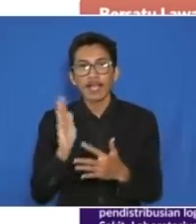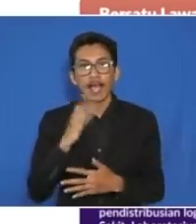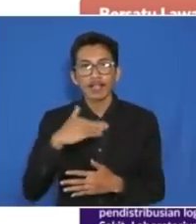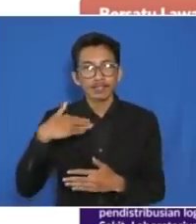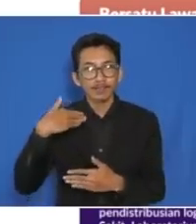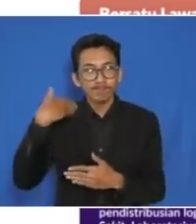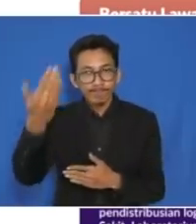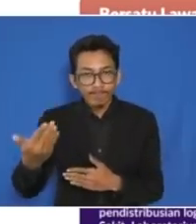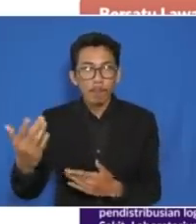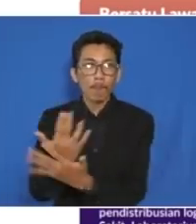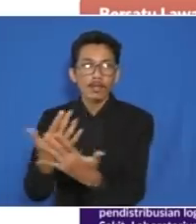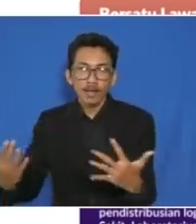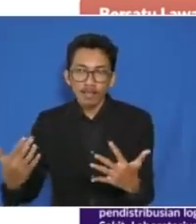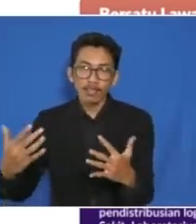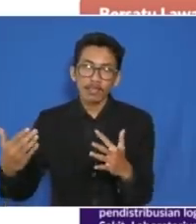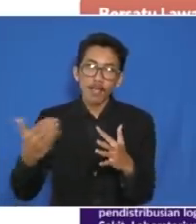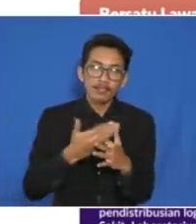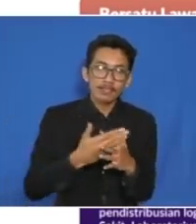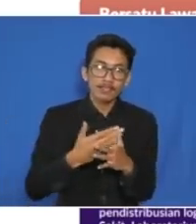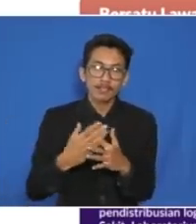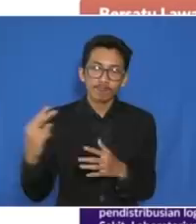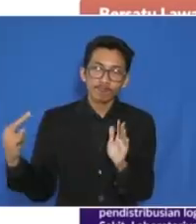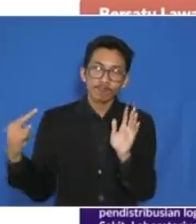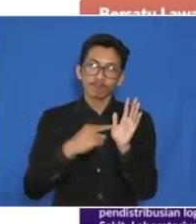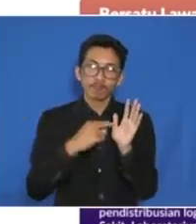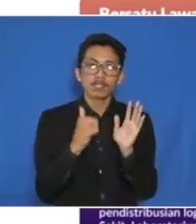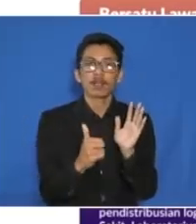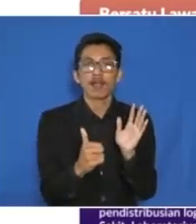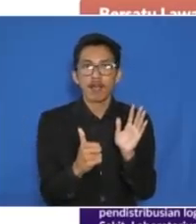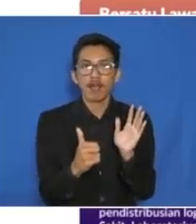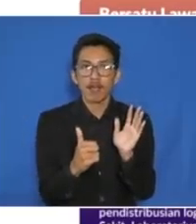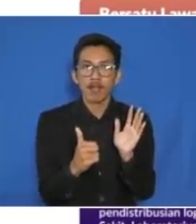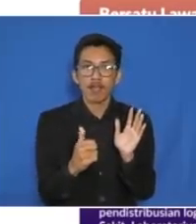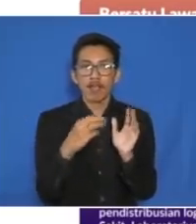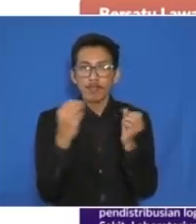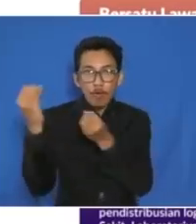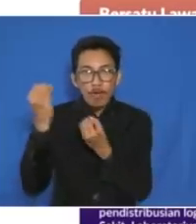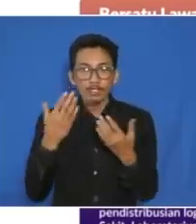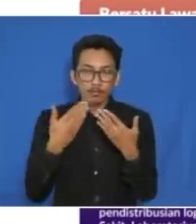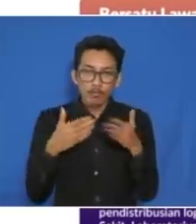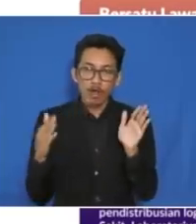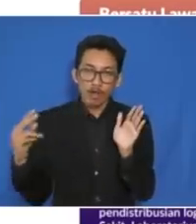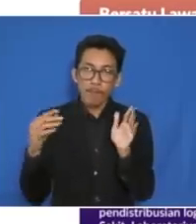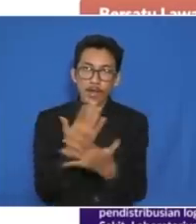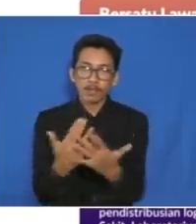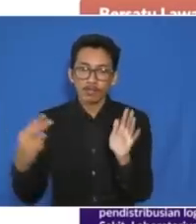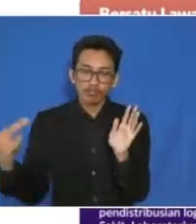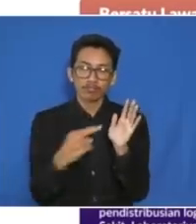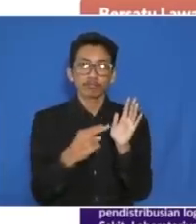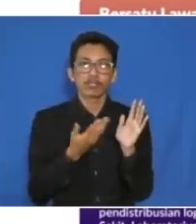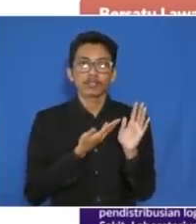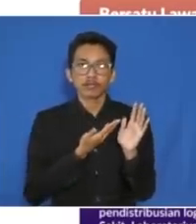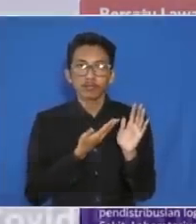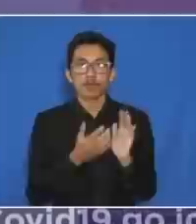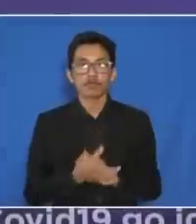oleh seluruh masyarakat Indonesia secara terbuka dan transparan dimana Terima kasih atas